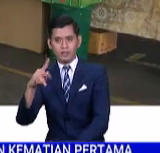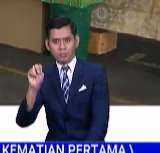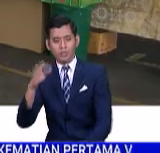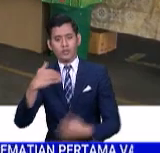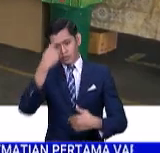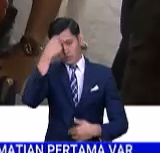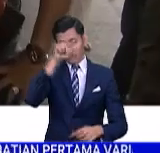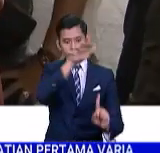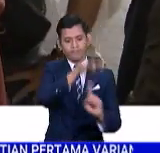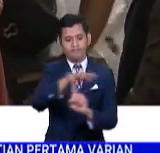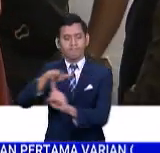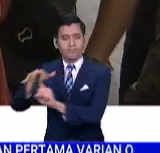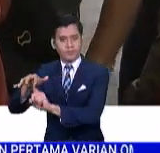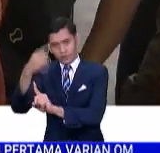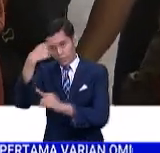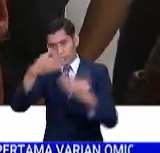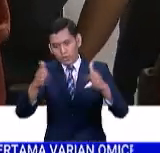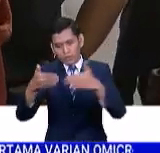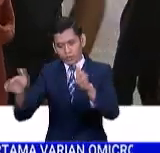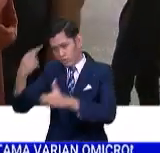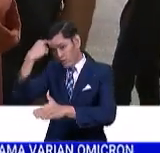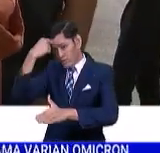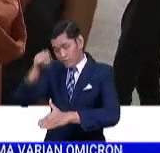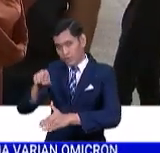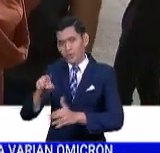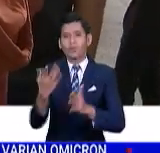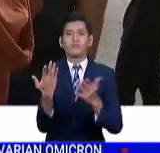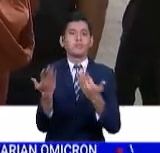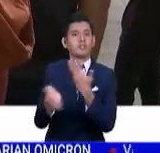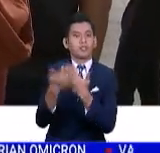penjaja, terutama anak muda dan suri rumah.